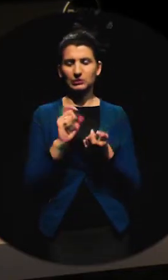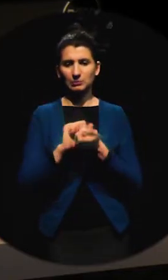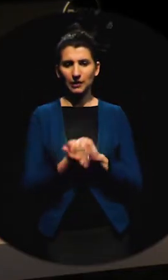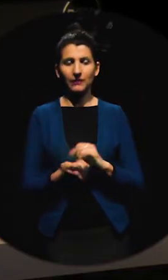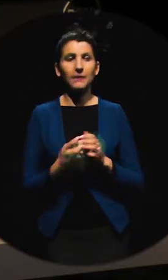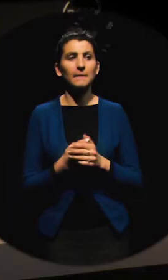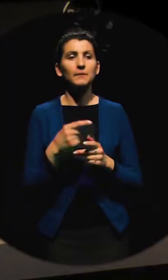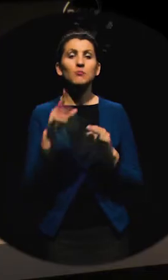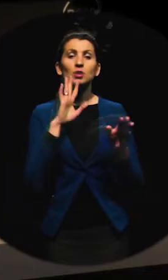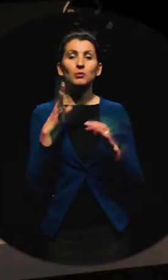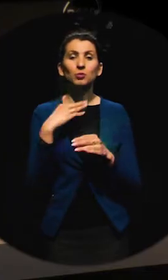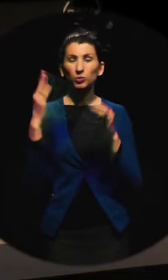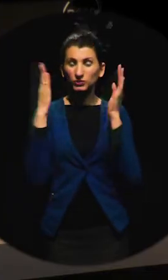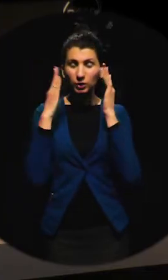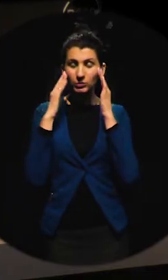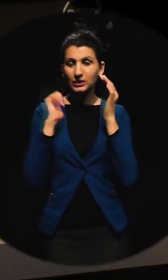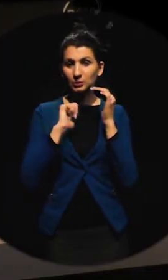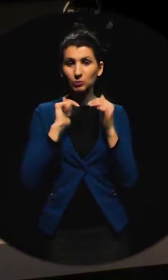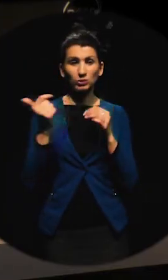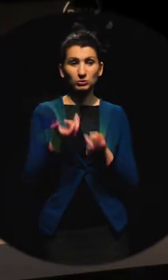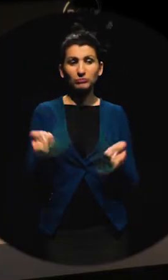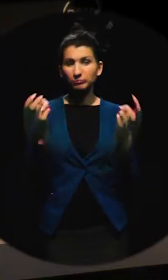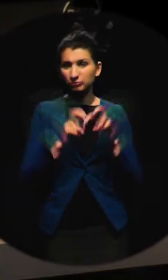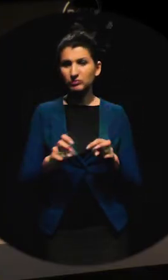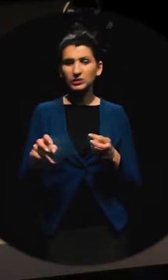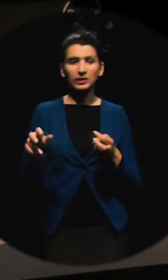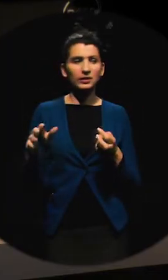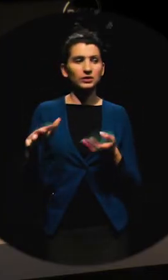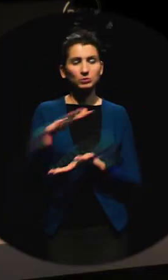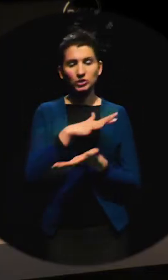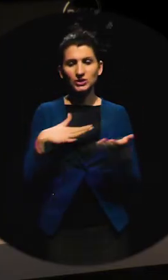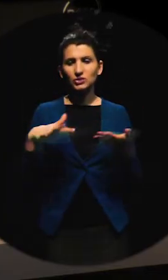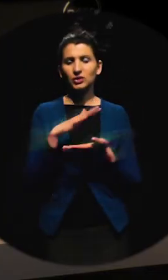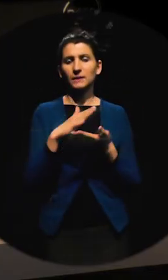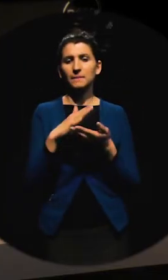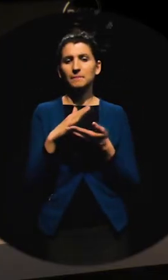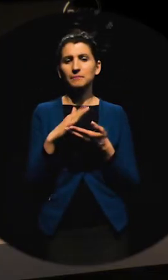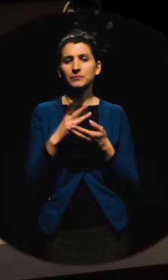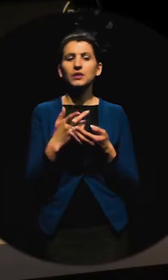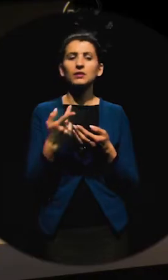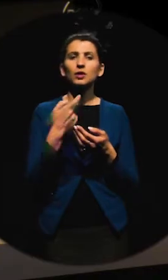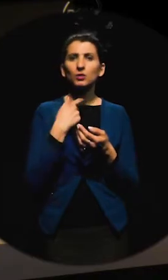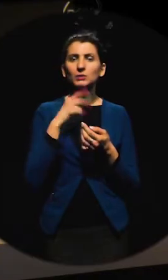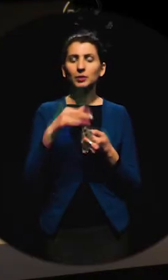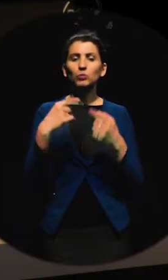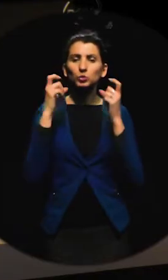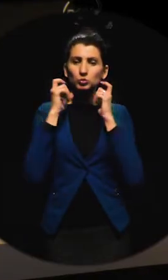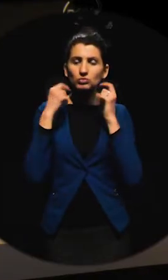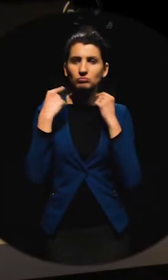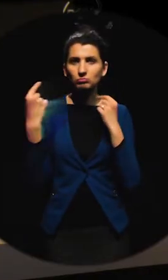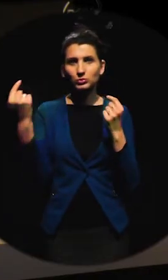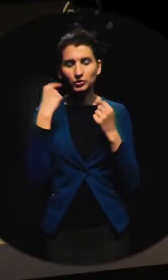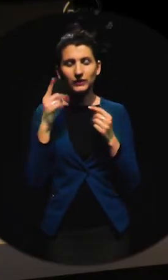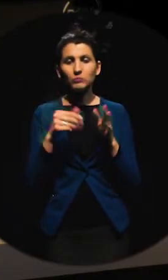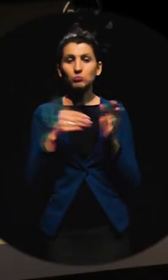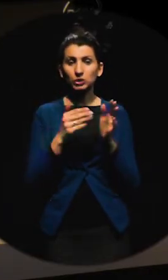takim uświadomieniem sobie, że musimy stworzyć przestrzeń, w której te głosy zostaną usłyszane, w której potrzeby zostaną